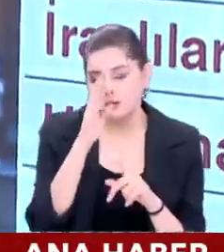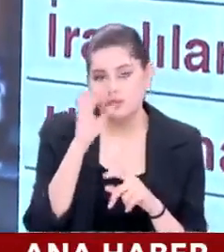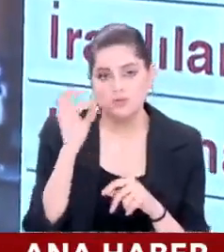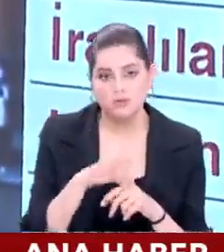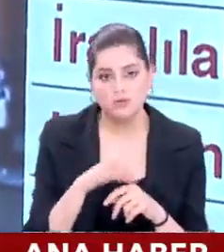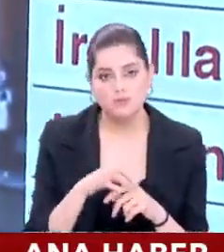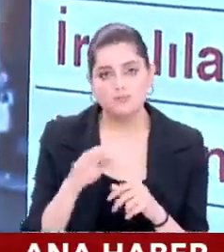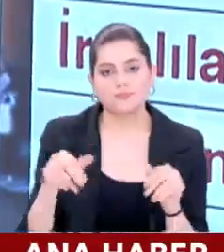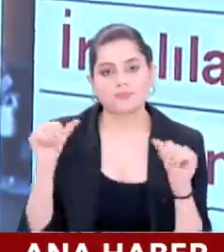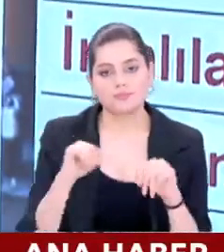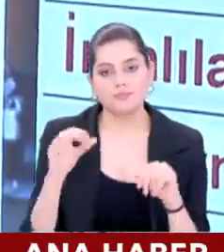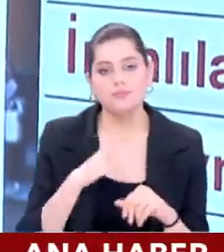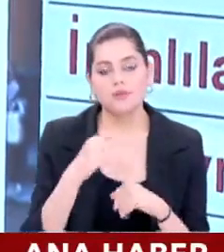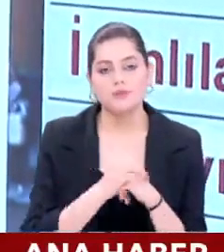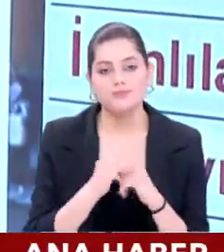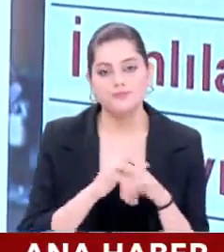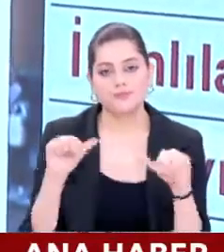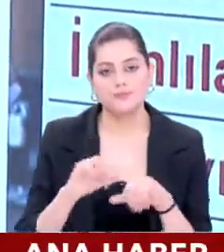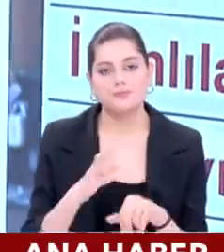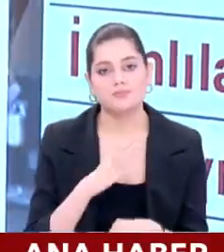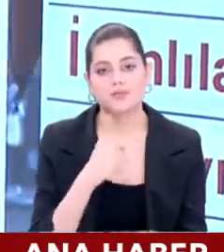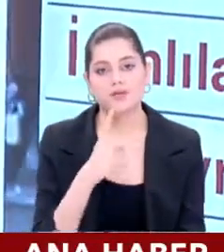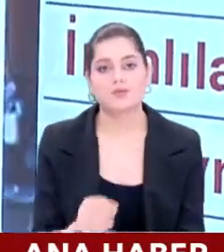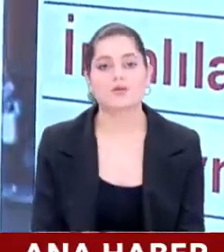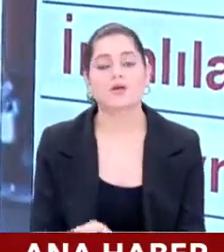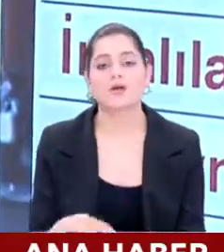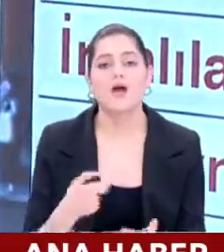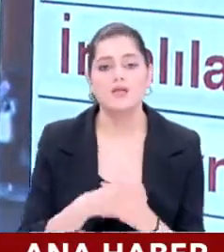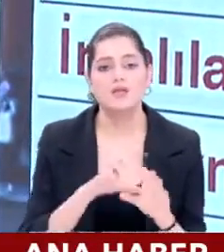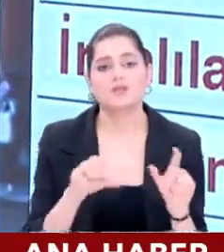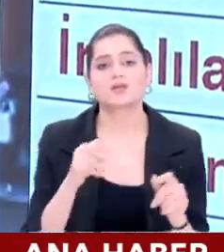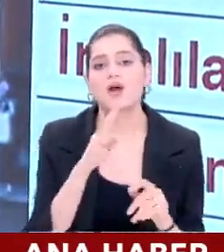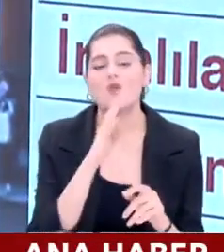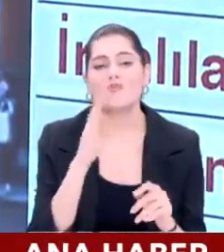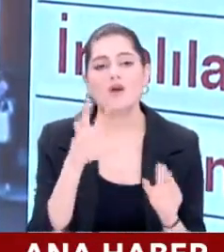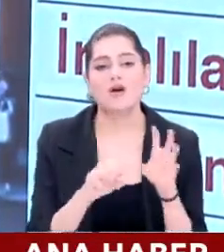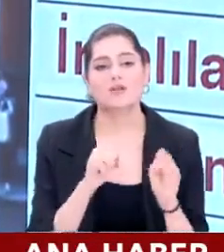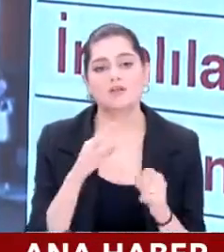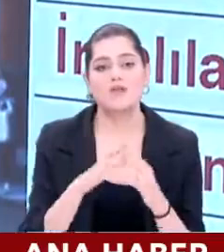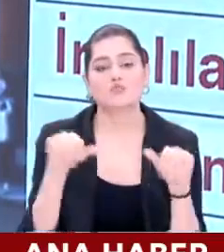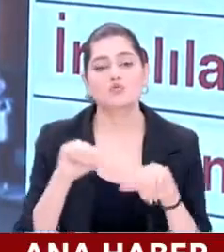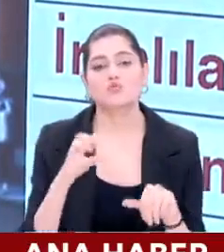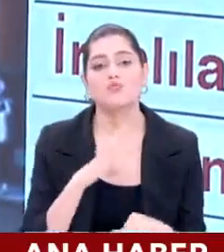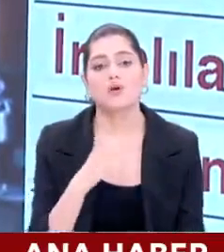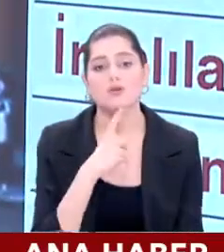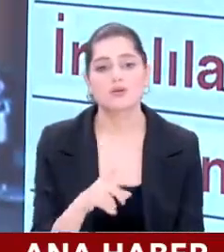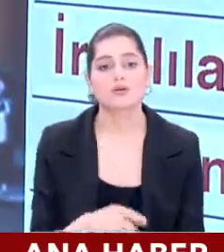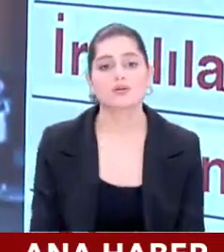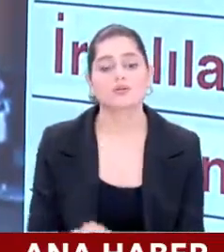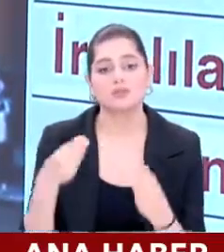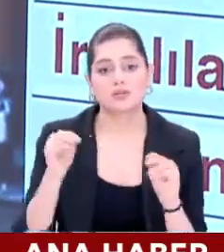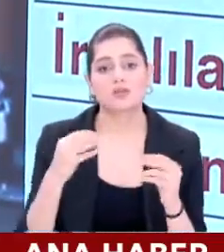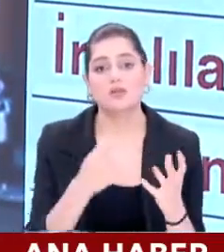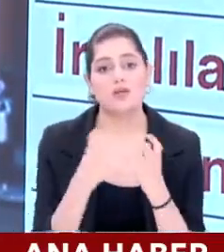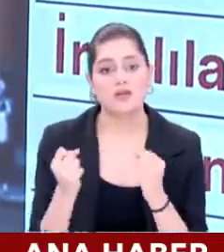yine bir düşüş görüyoruz Antalya'da düşüş görüyoruz şimdi genel hatlarıyla yabancıların konut alışlarında da düşüşler var fakat sonuçta